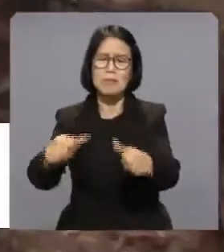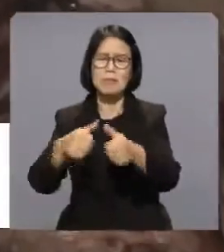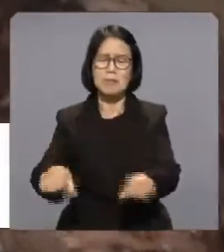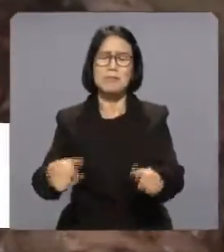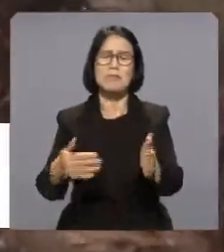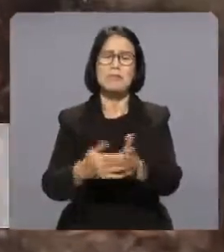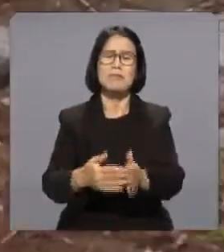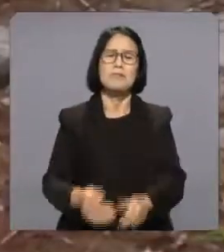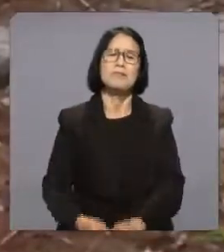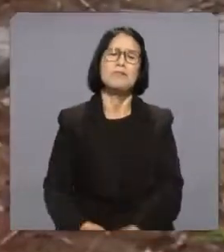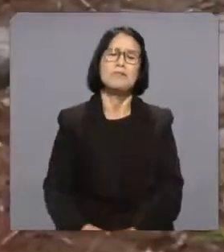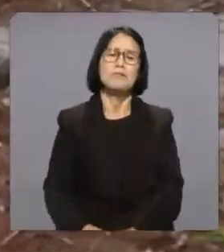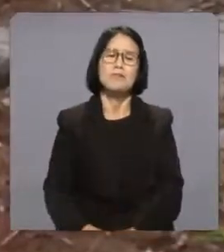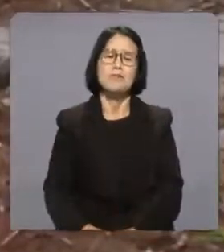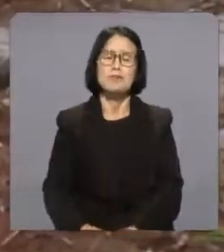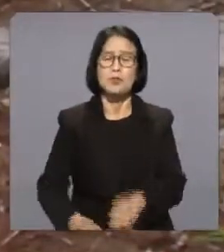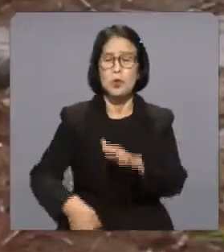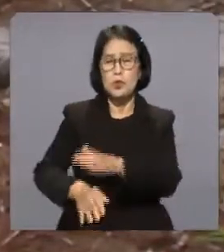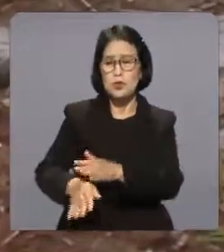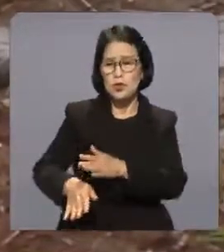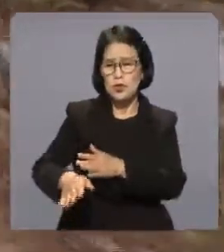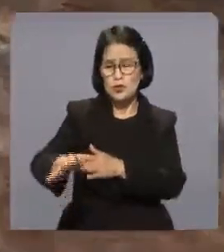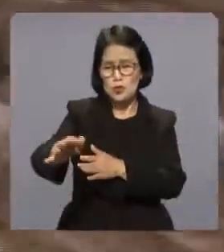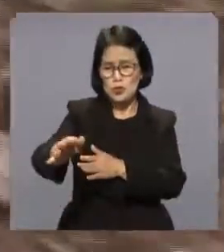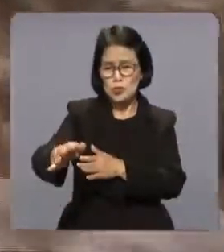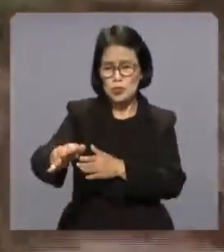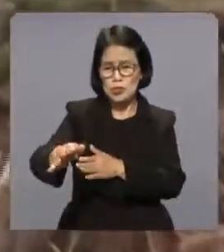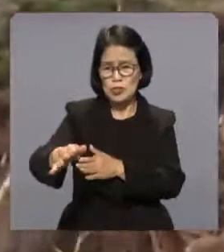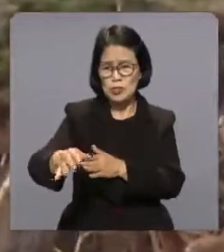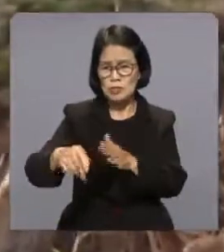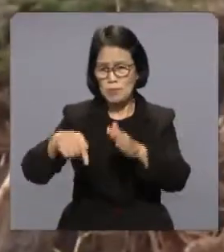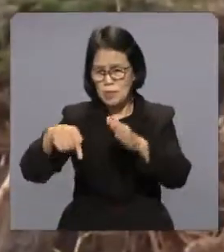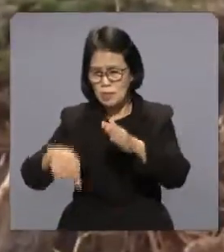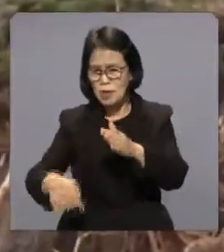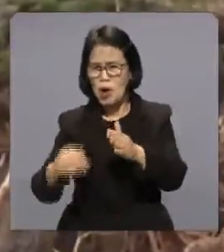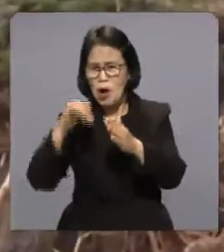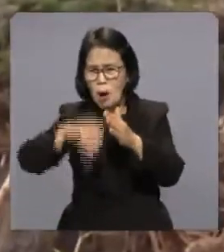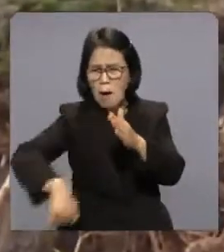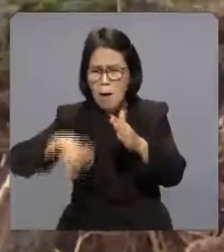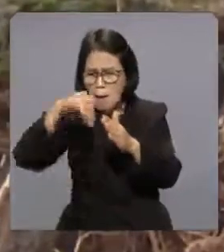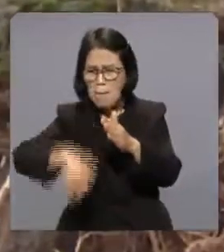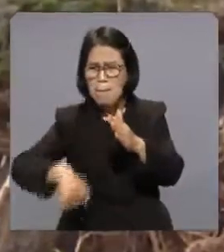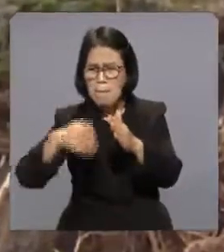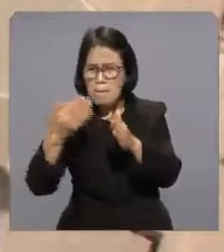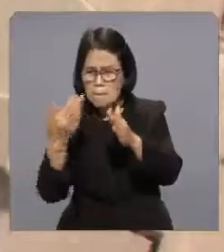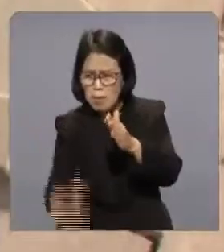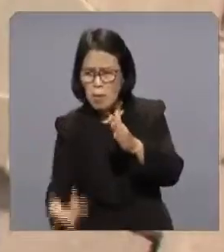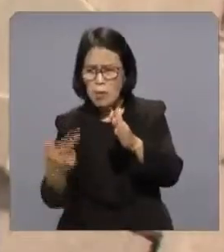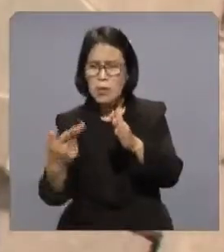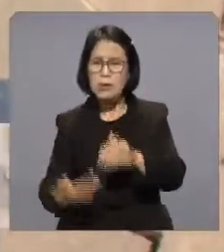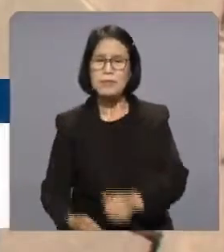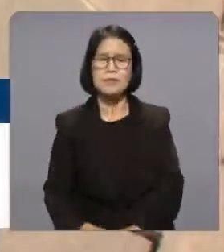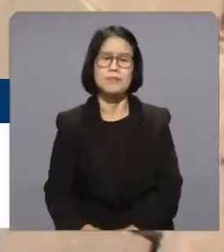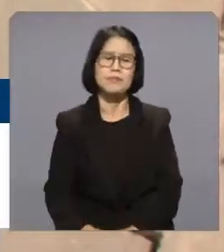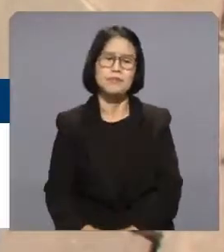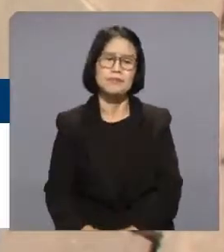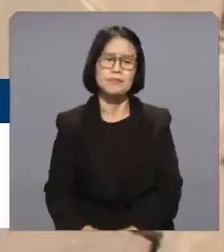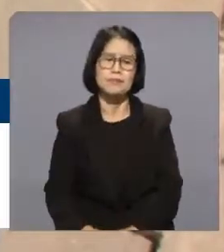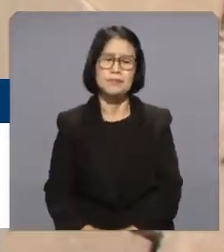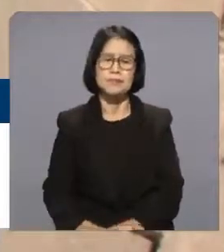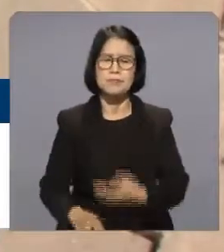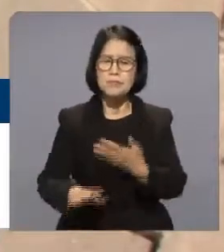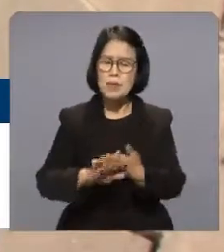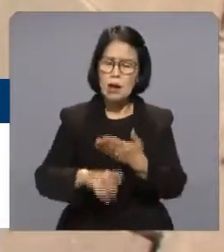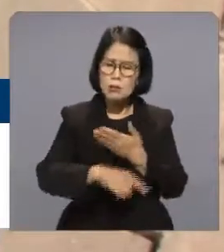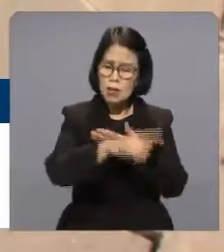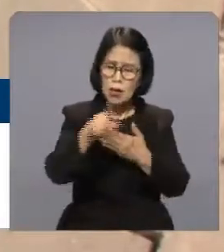있습니다. 오른쪽 지면은 수십 센티미터 밑으로 패인 상태입니다. 다른 거는 사는 것 같은데